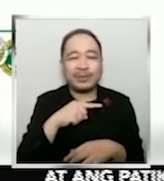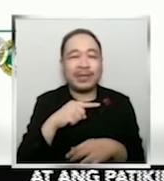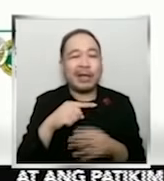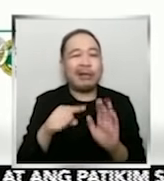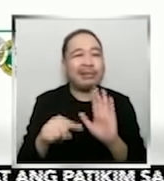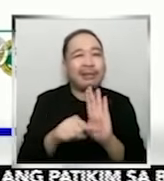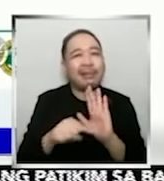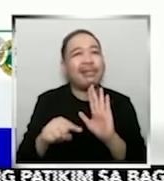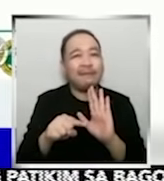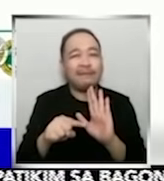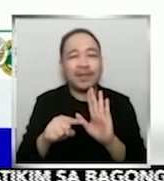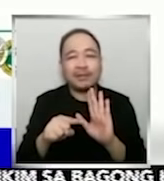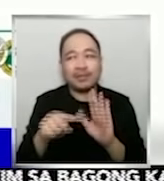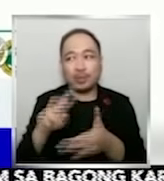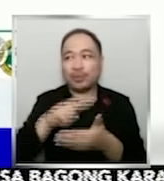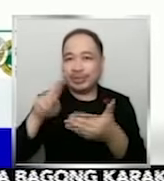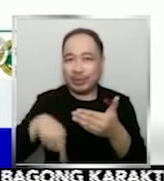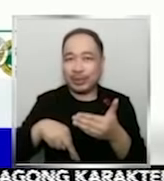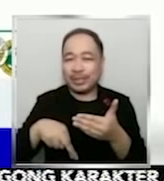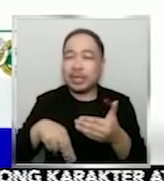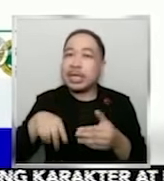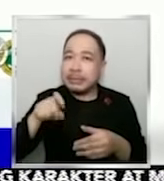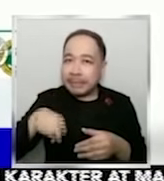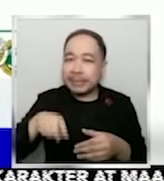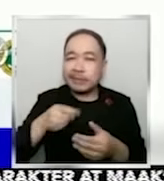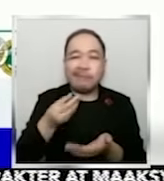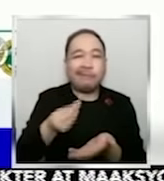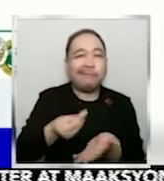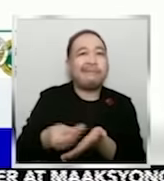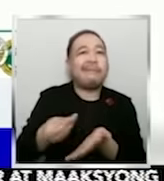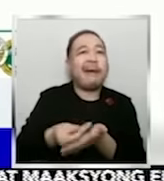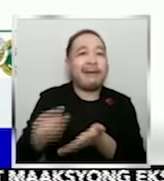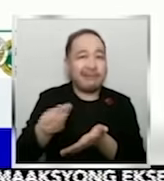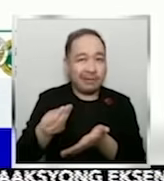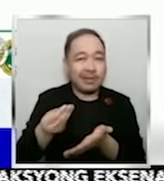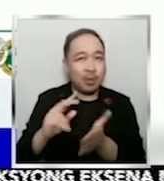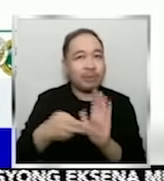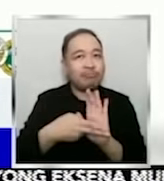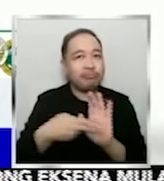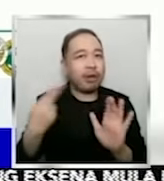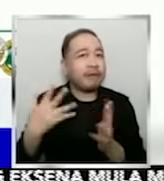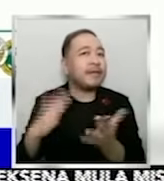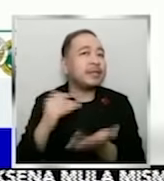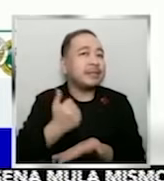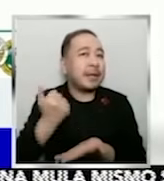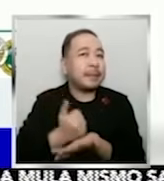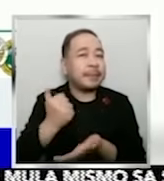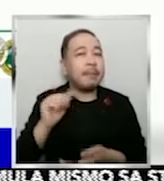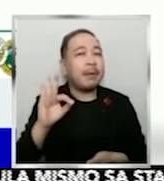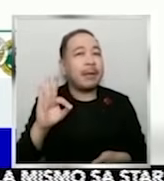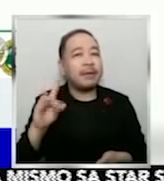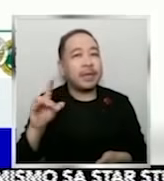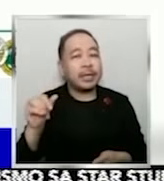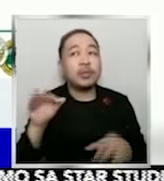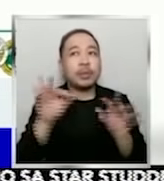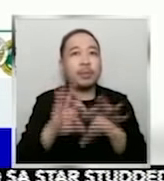buy from FDA licensed drug outlets. Importante po kasi dito ang handling ng test kits. Dapat